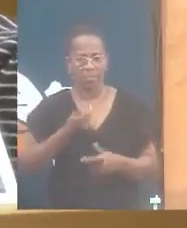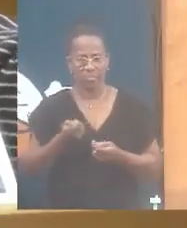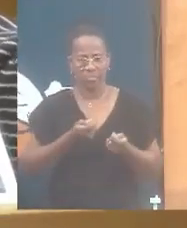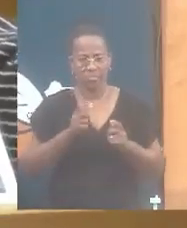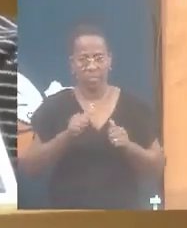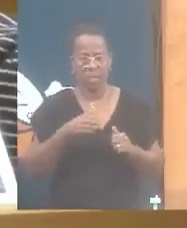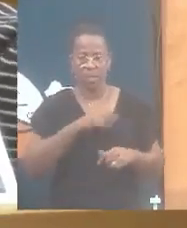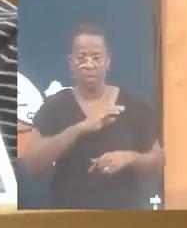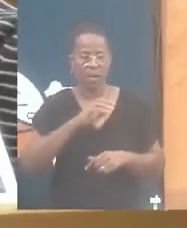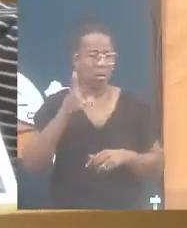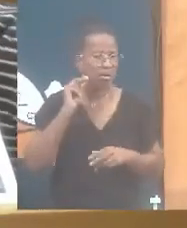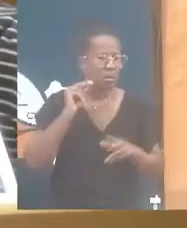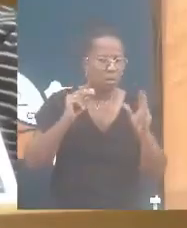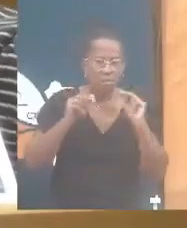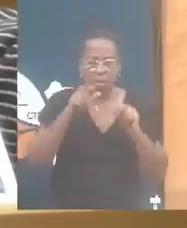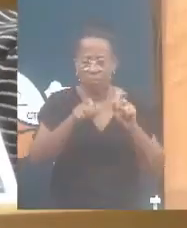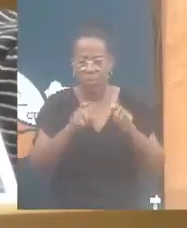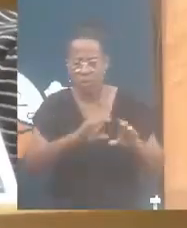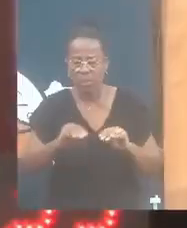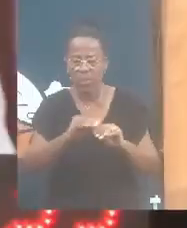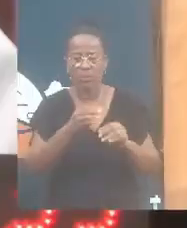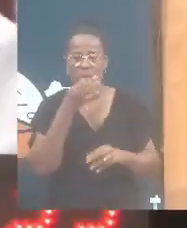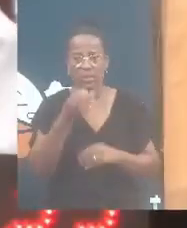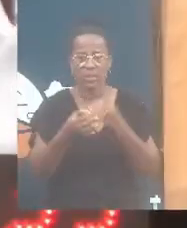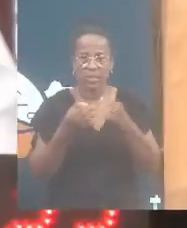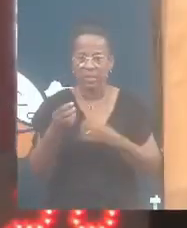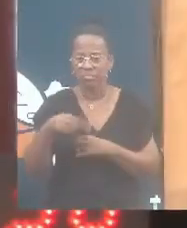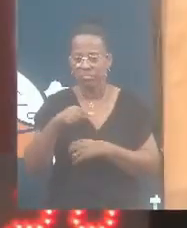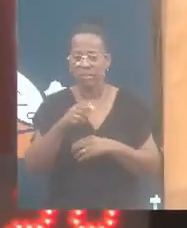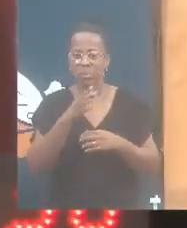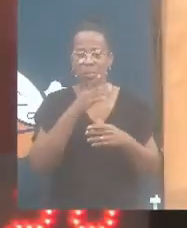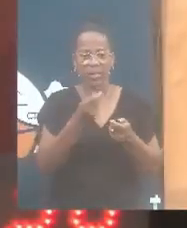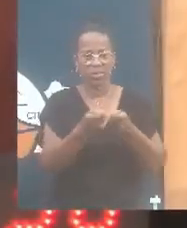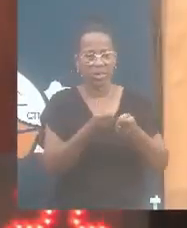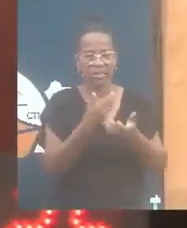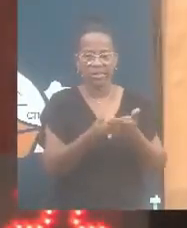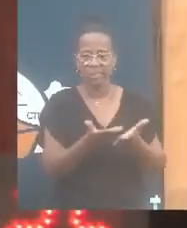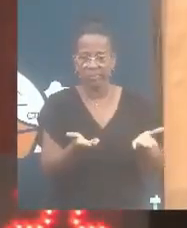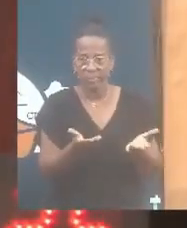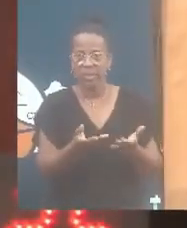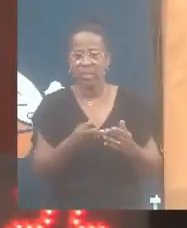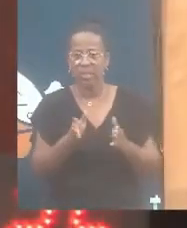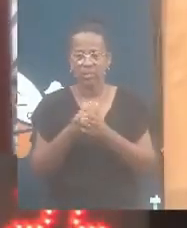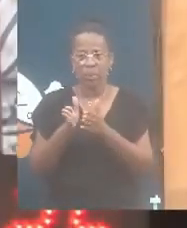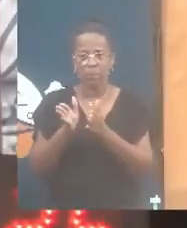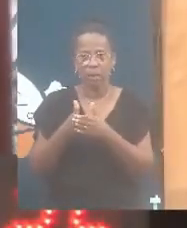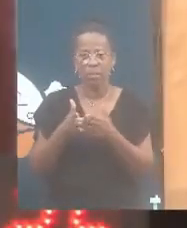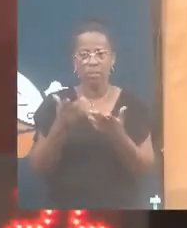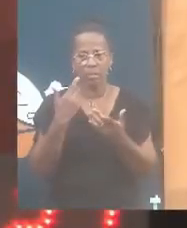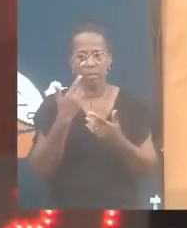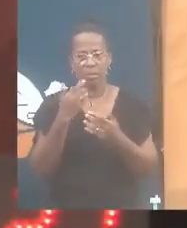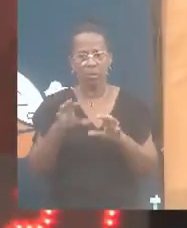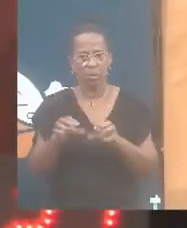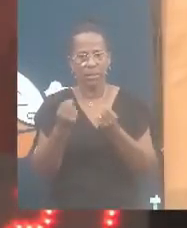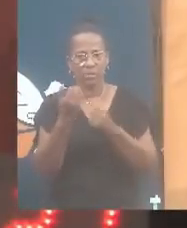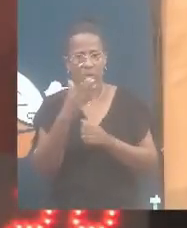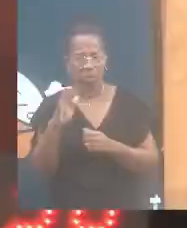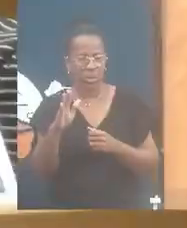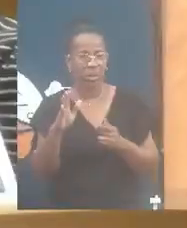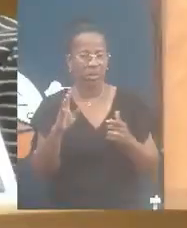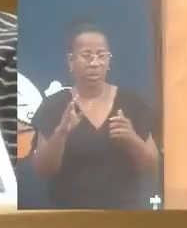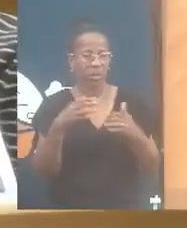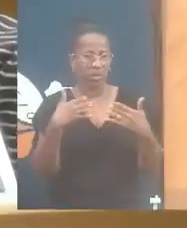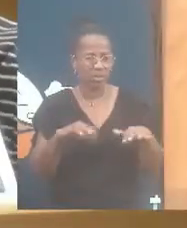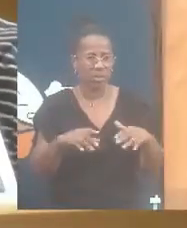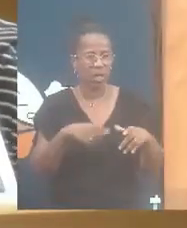la population dire, ils ne sont même pas capables de gérer ces affaires-là. Ils demandent d'autres compétences. Et quand on lit dans